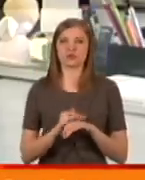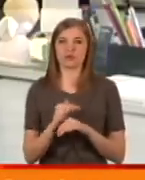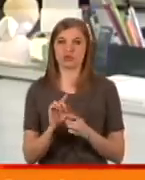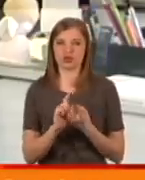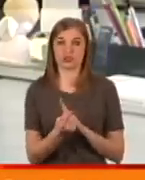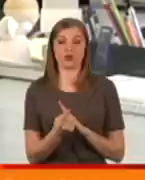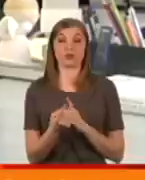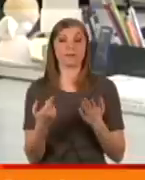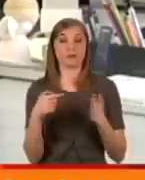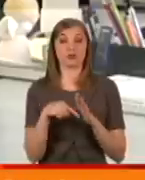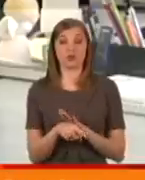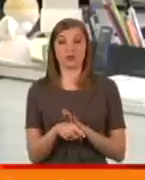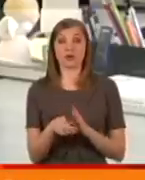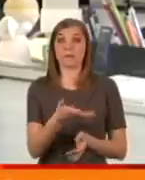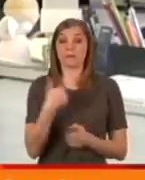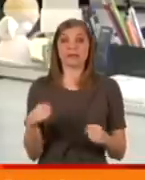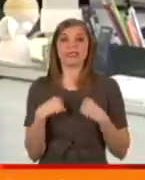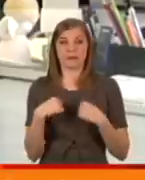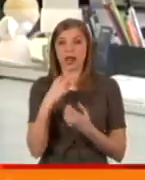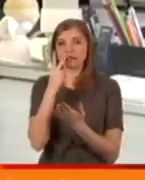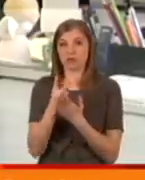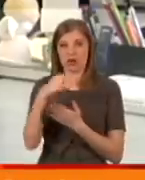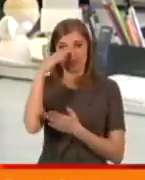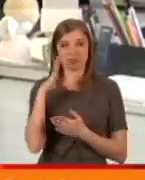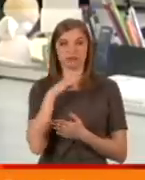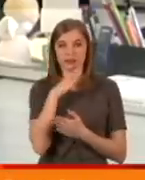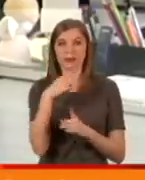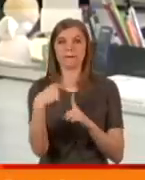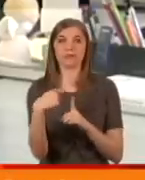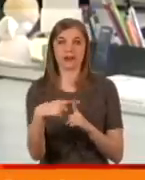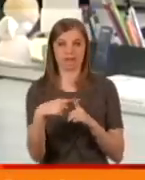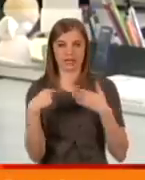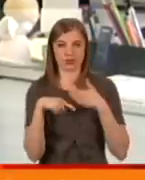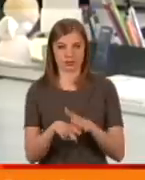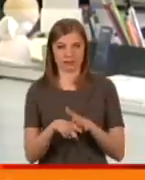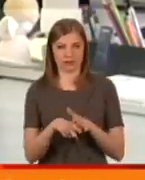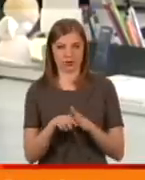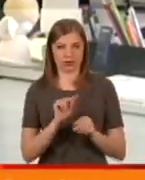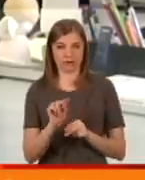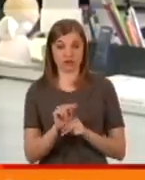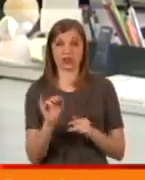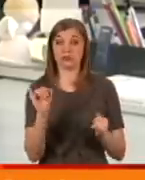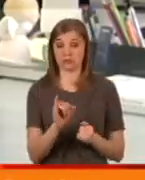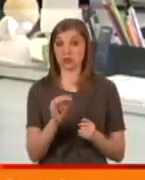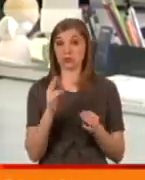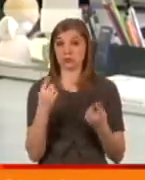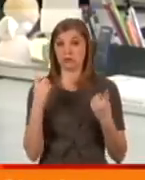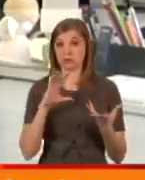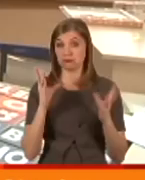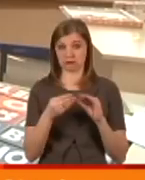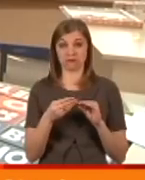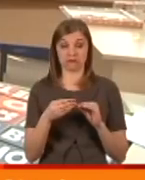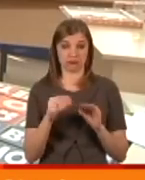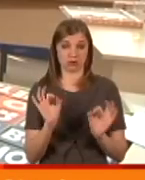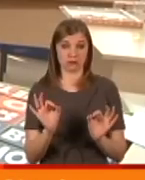добрішими Тобто ми намагались показати батькам переваги інклюзивного навчання і ви знаєте по великому рахунку нас